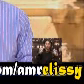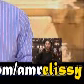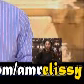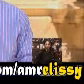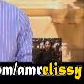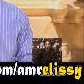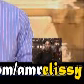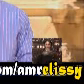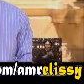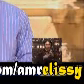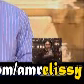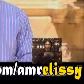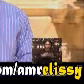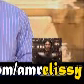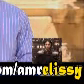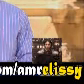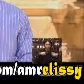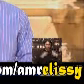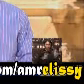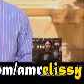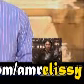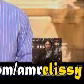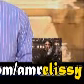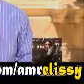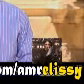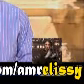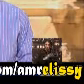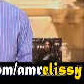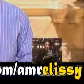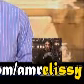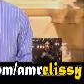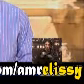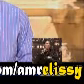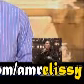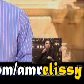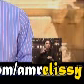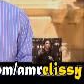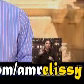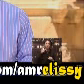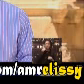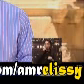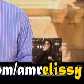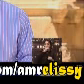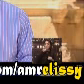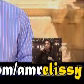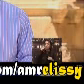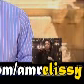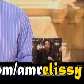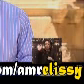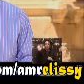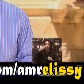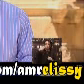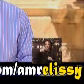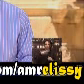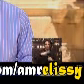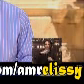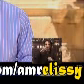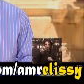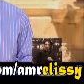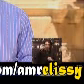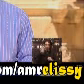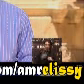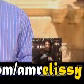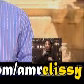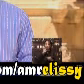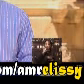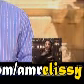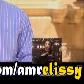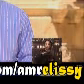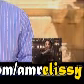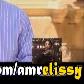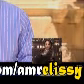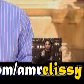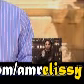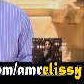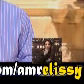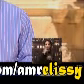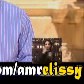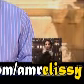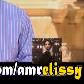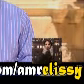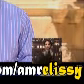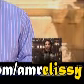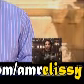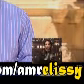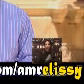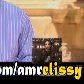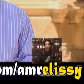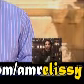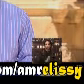فرن للعيش. البرنامج عرض مشاكلهم على محافظ الجيزه المحترم الدكتور علي عبد الرحمن، ووعدنا بحل المشاكل في اقرب وقت.